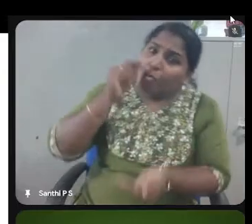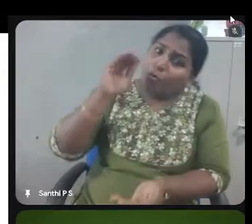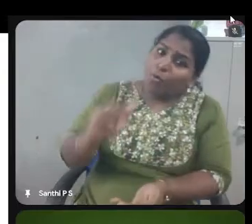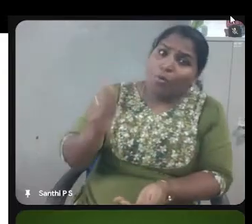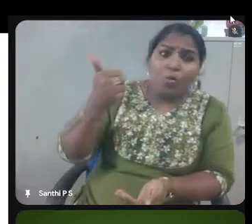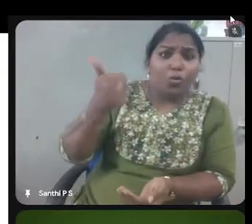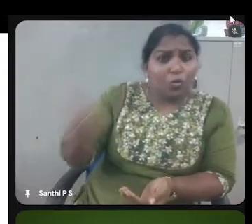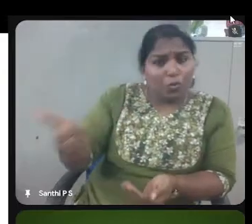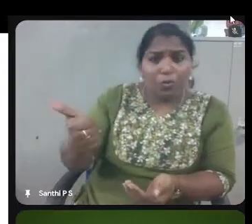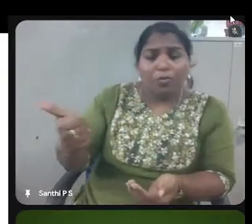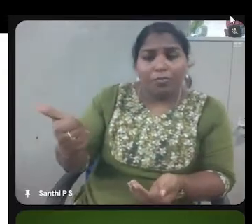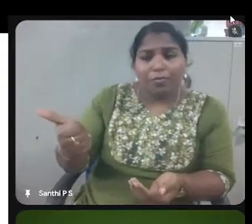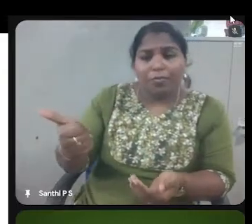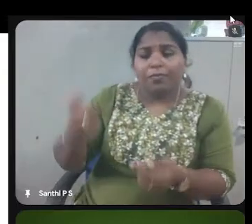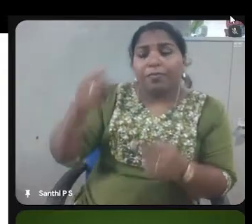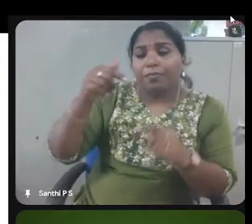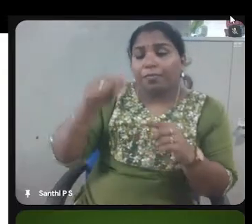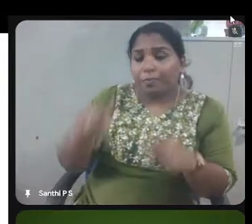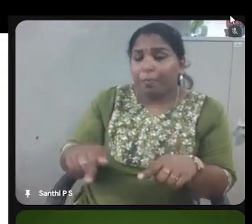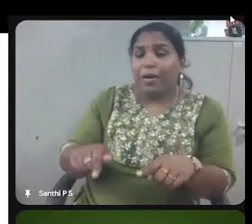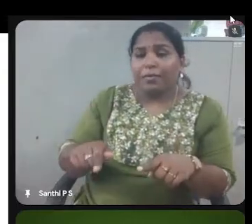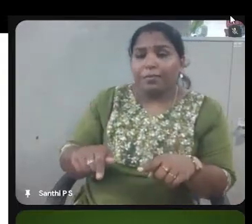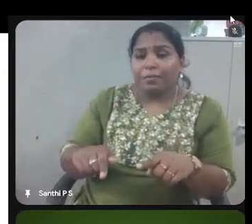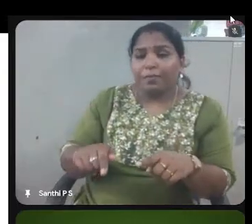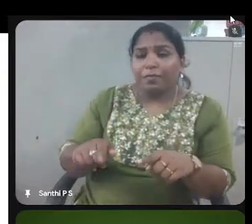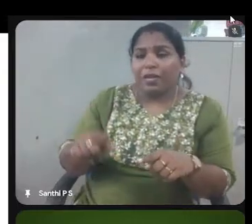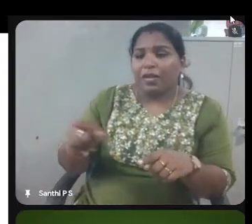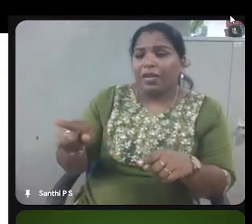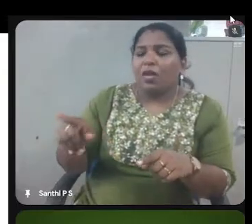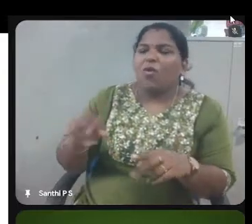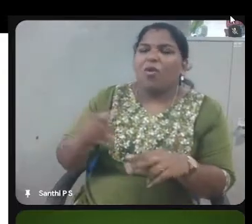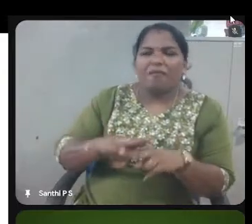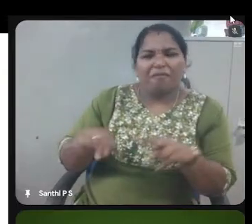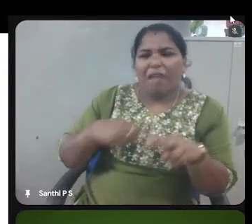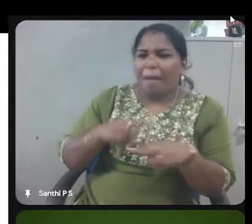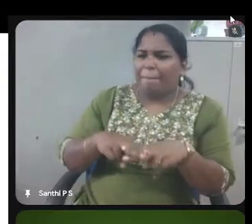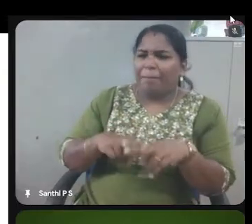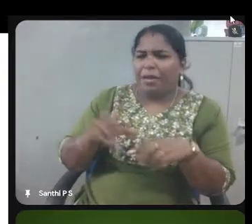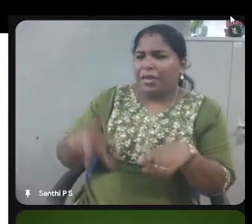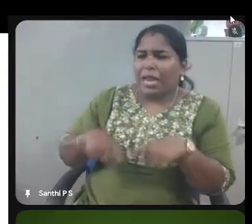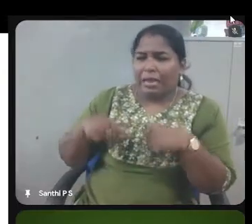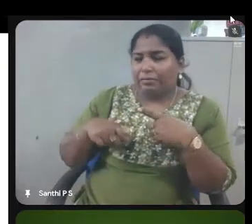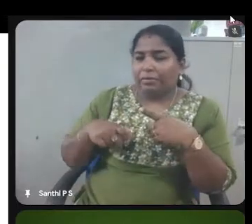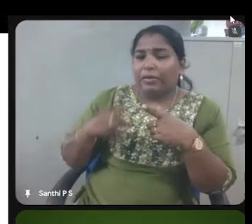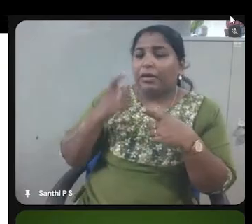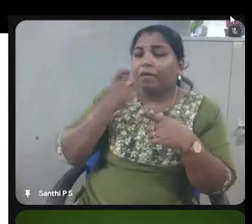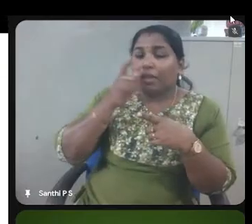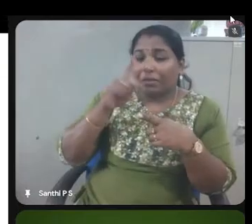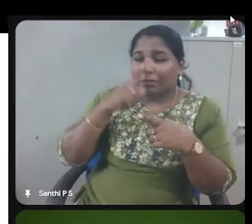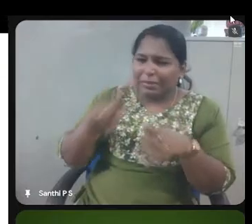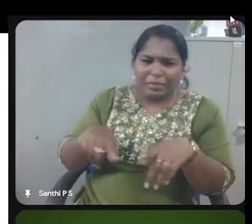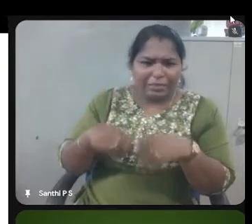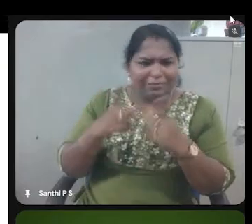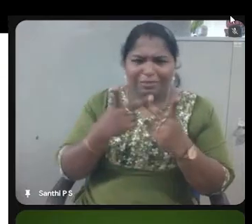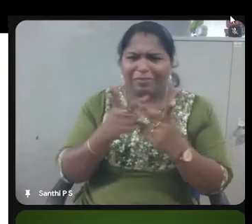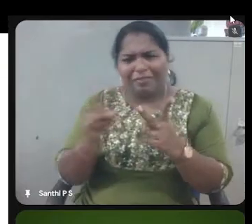മോനായിരുന്നു. പക്ഷെ അവരുടെ ഒരു ഫാമിലി കുറച്ചൊരു മെസ്സായിപ്പോയി. ഇപ്പൊ റീസെന്റ്ലി